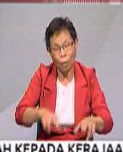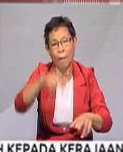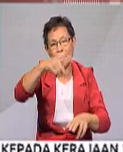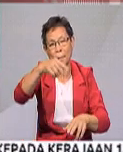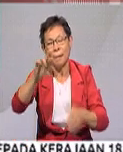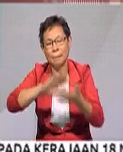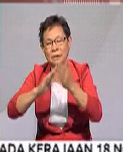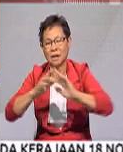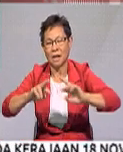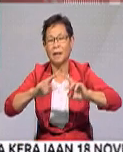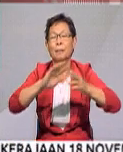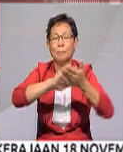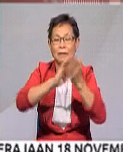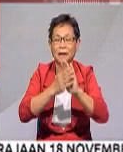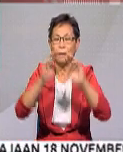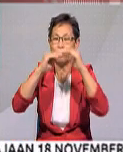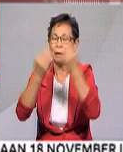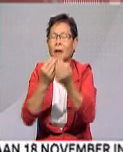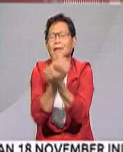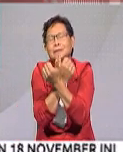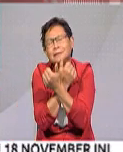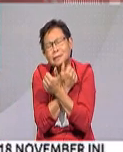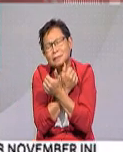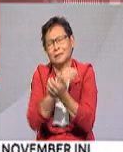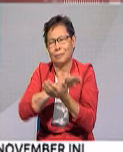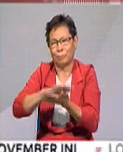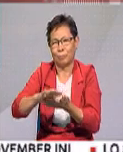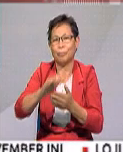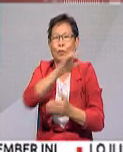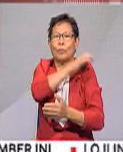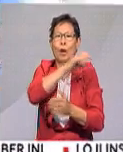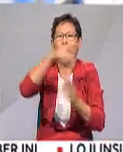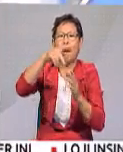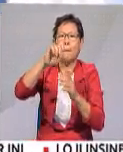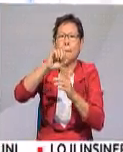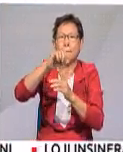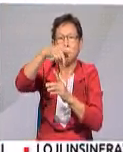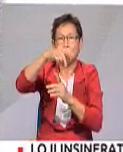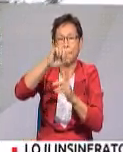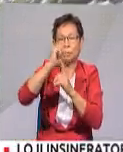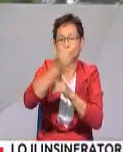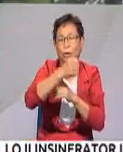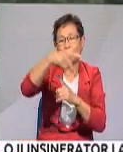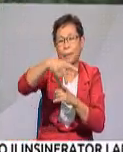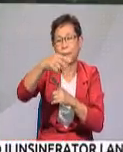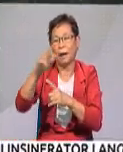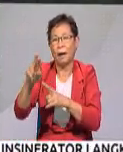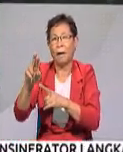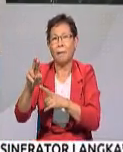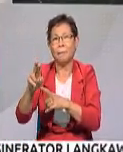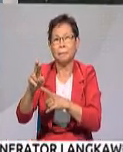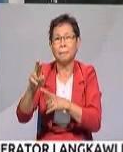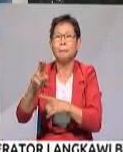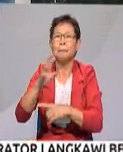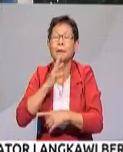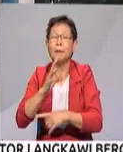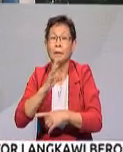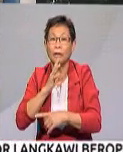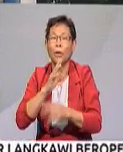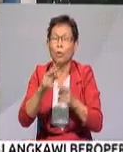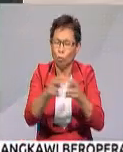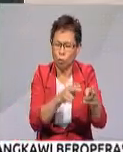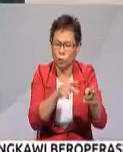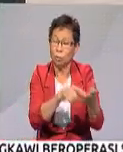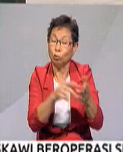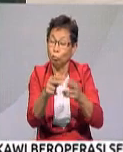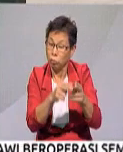menjadi masyarakat yang cintakan kebersihan. Pengerusi Persatuan Penduduk PPR Seri Pantai Tusiah Sino berkata, usaha